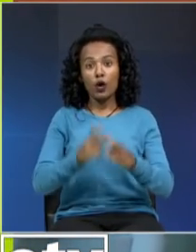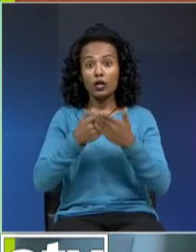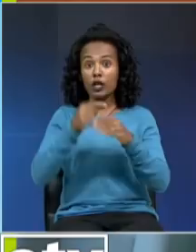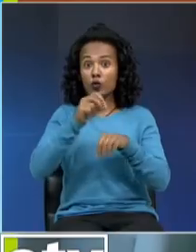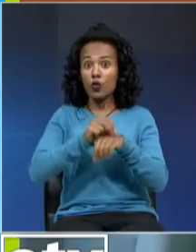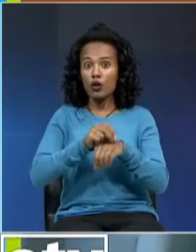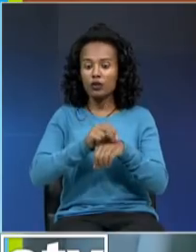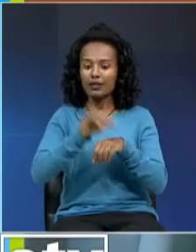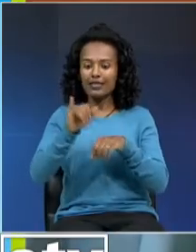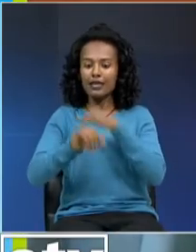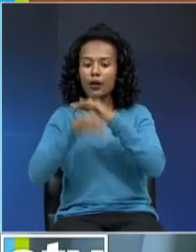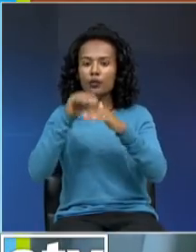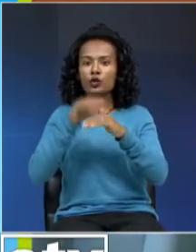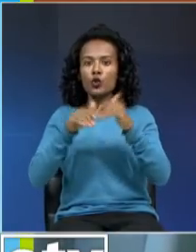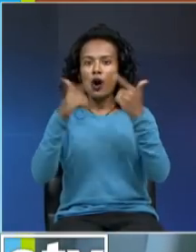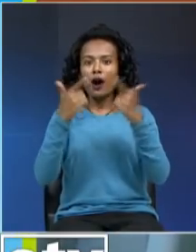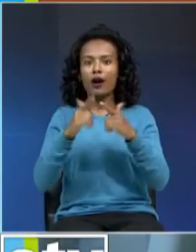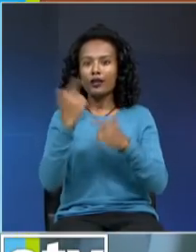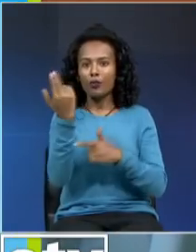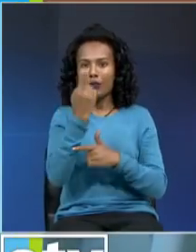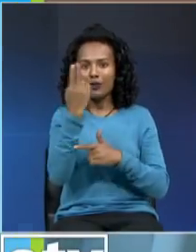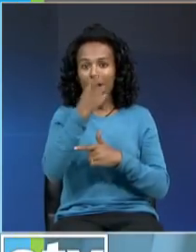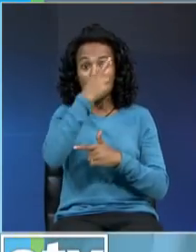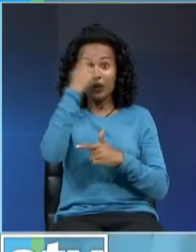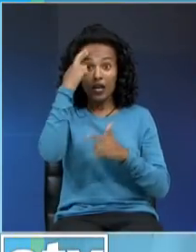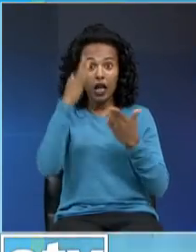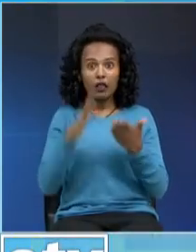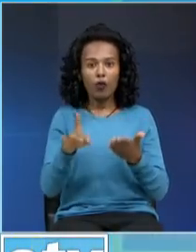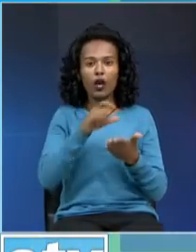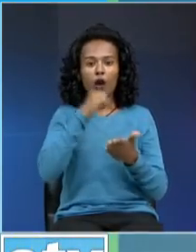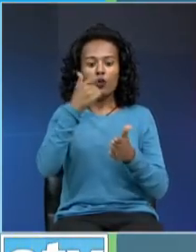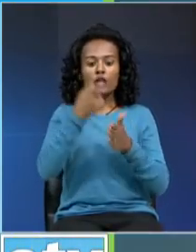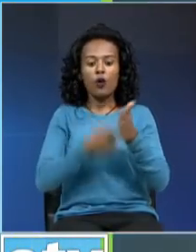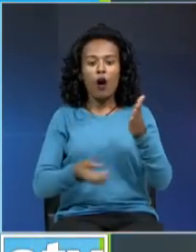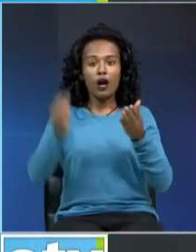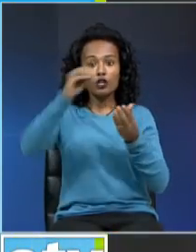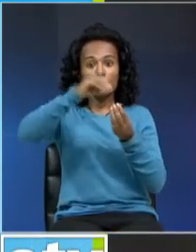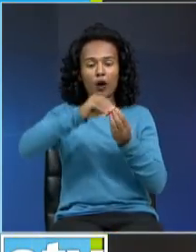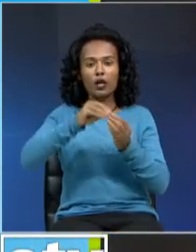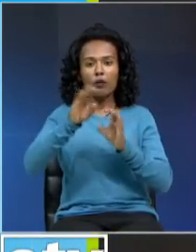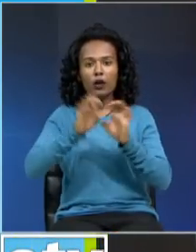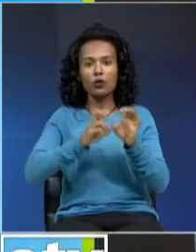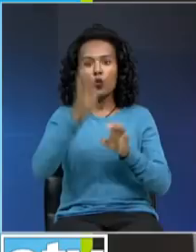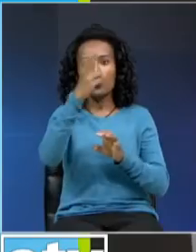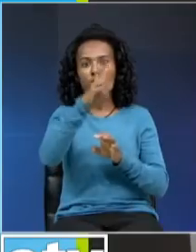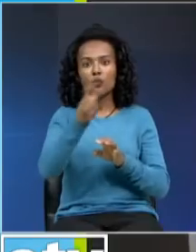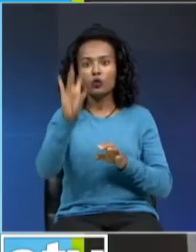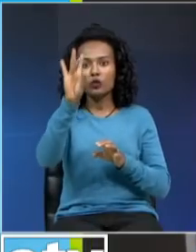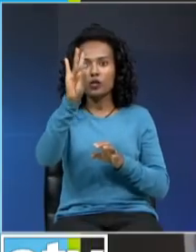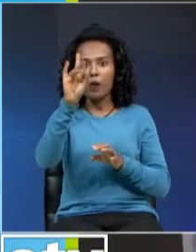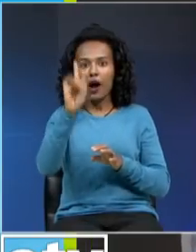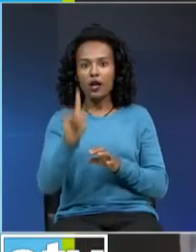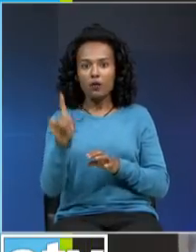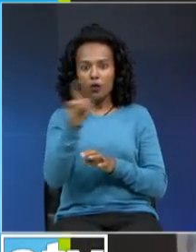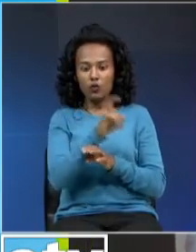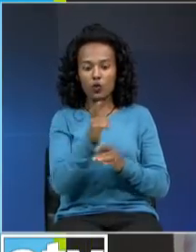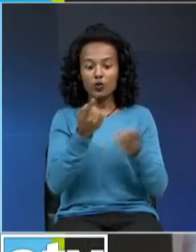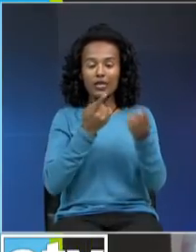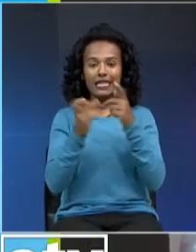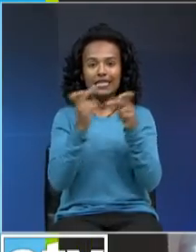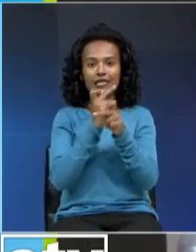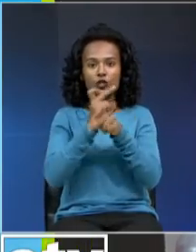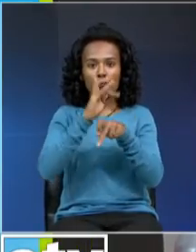ወቅት እንደ ምቹ አጋጣሚ በመጠቀም ምክንያታዊ ያልሆነ የዋጋ ጭማሬ ባደረጉ 271 በሚሆኑ የንግድ ድርጅቶች